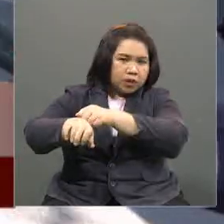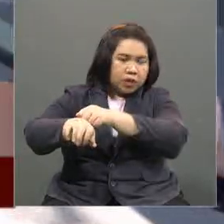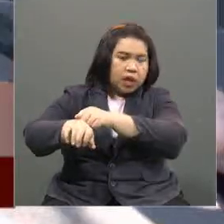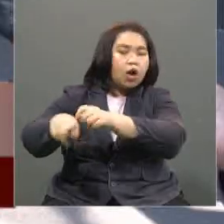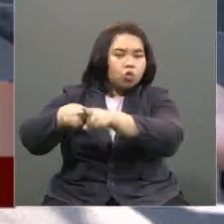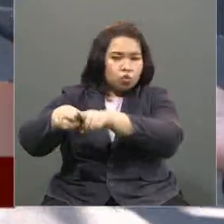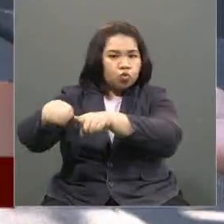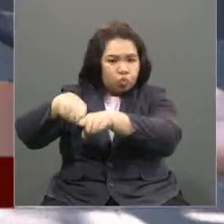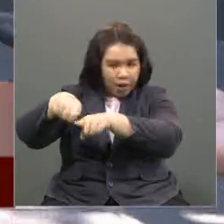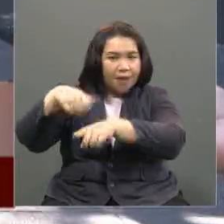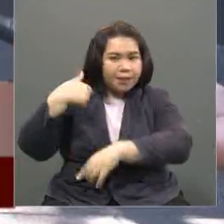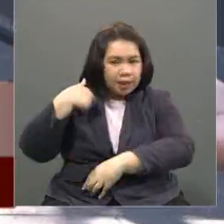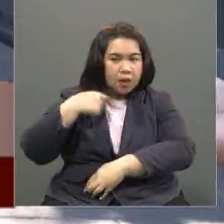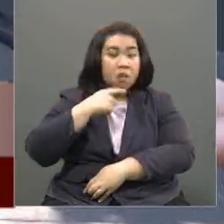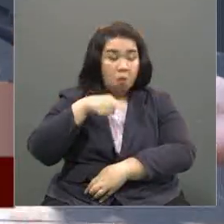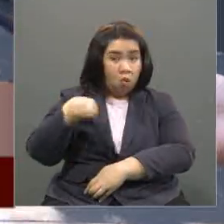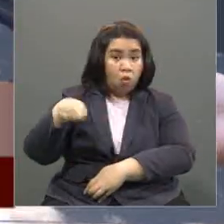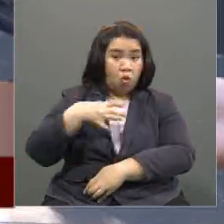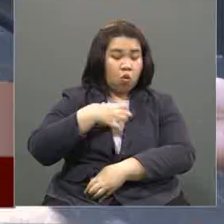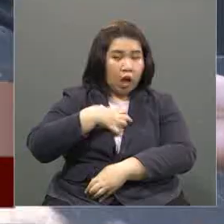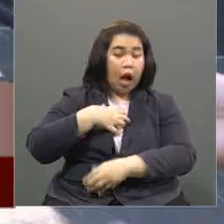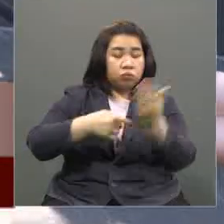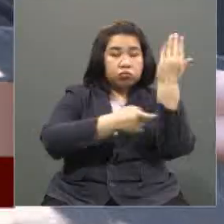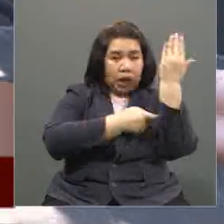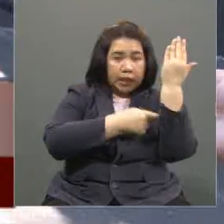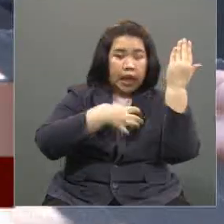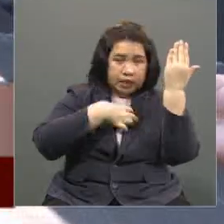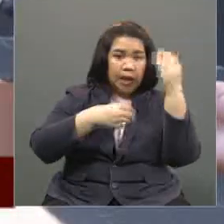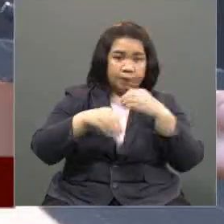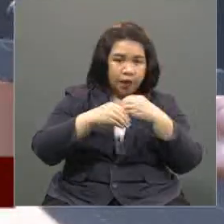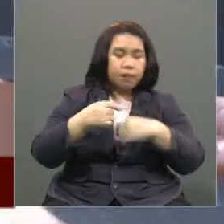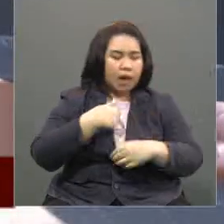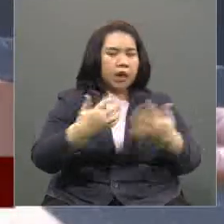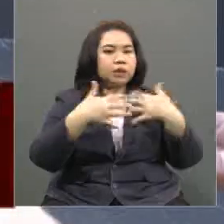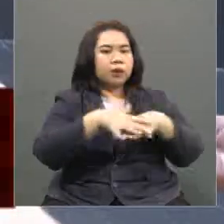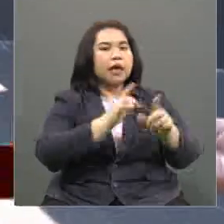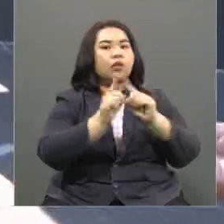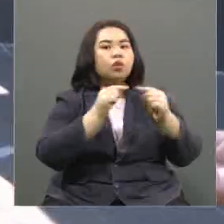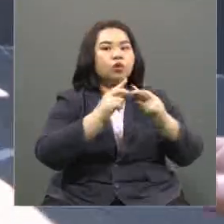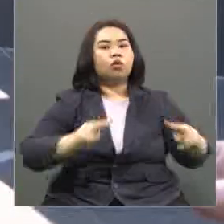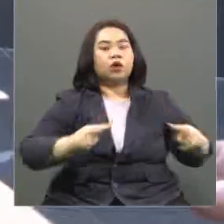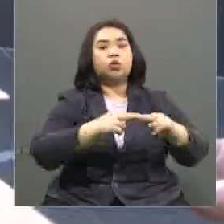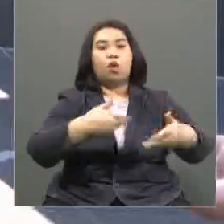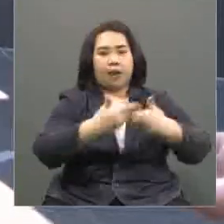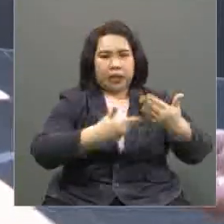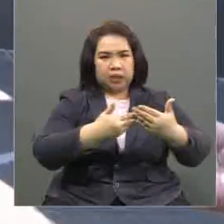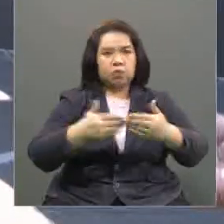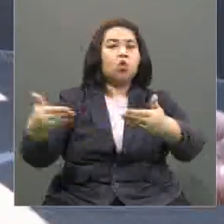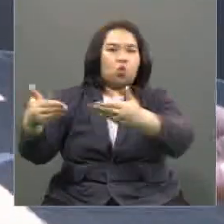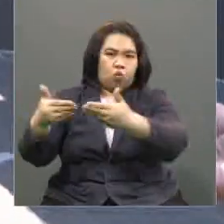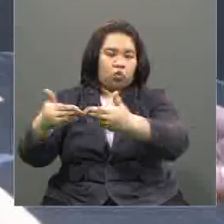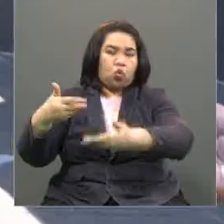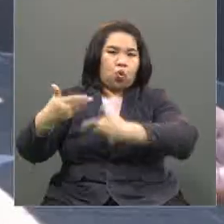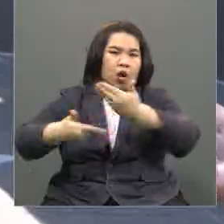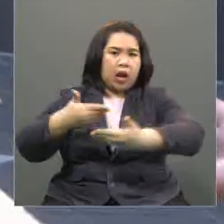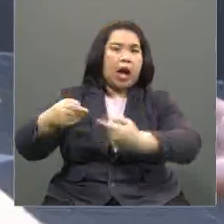รงนี้ก็ท่านก็บอกท่านอยากได้ยางเพิ่มก็ดีผมว่าเมื่อกี้ก็ประสานกับทางเจ้าหน้าที่กระทรวงพาณิชย์ว่าให้ติดต่อที่จะขายยางเพิ่มให้มาเลเ